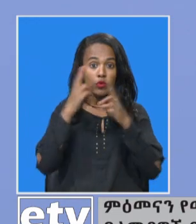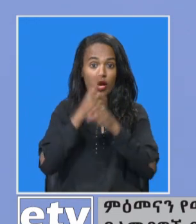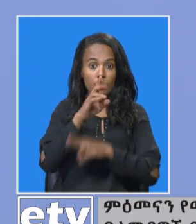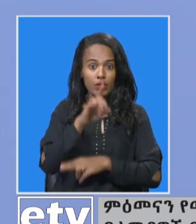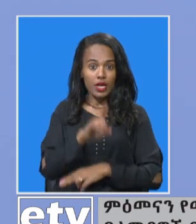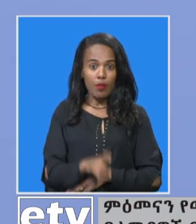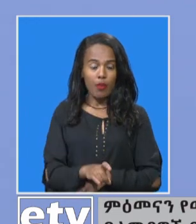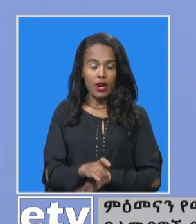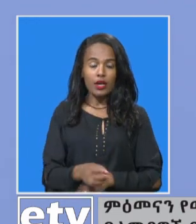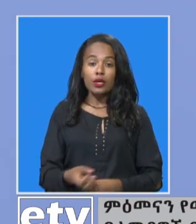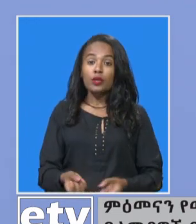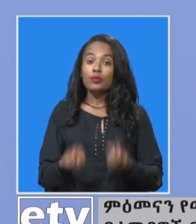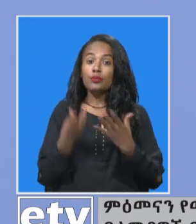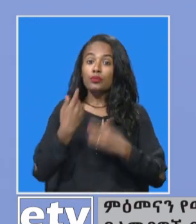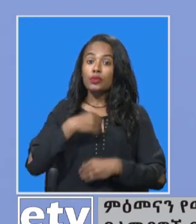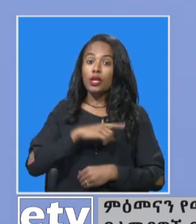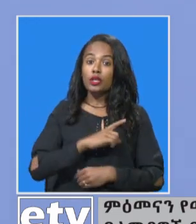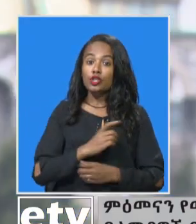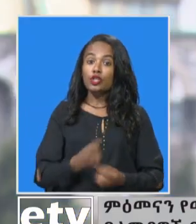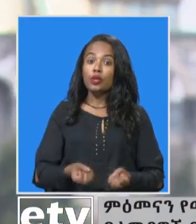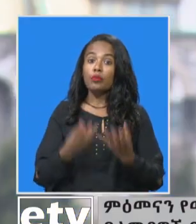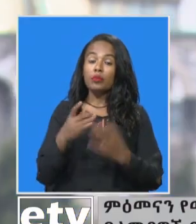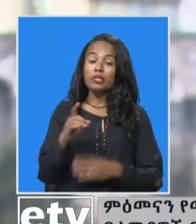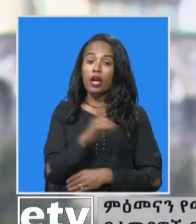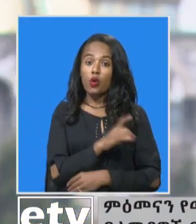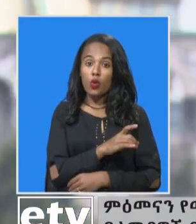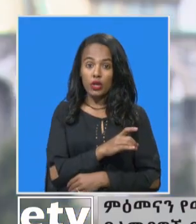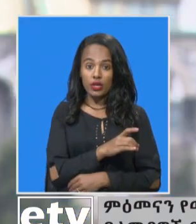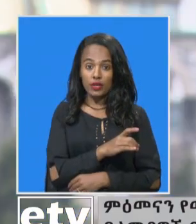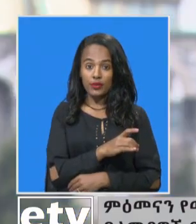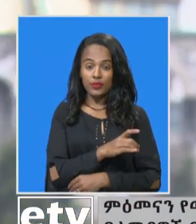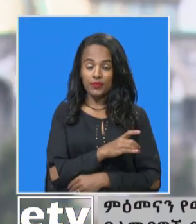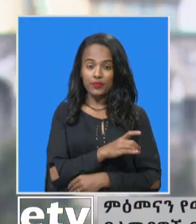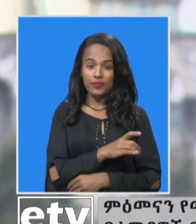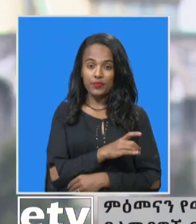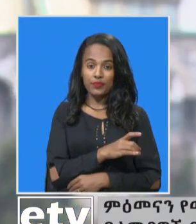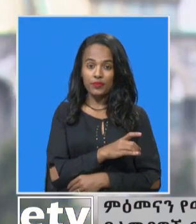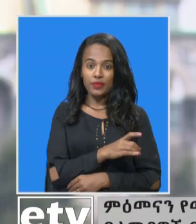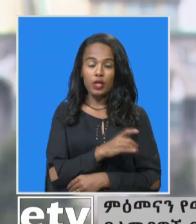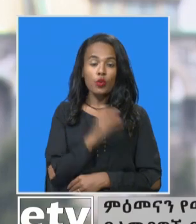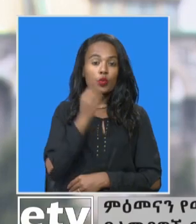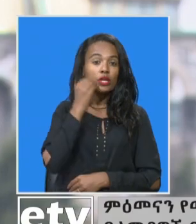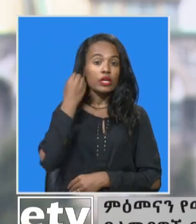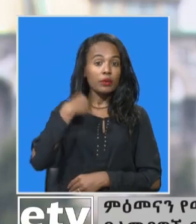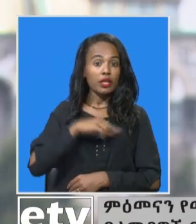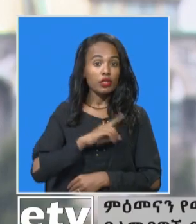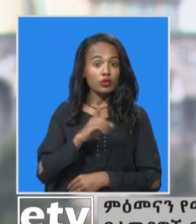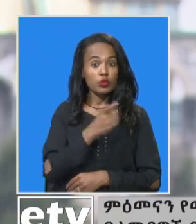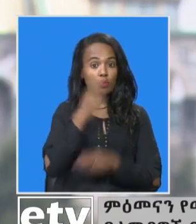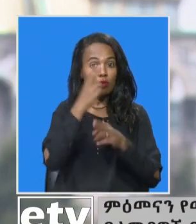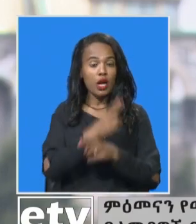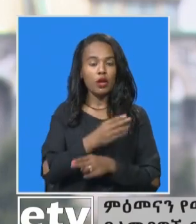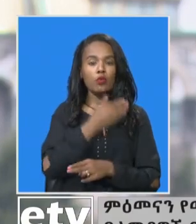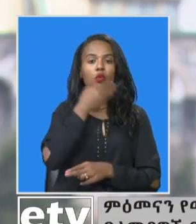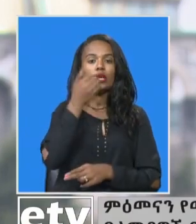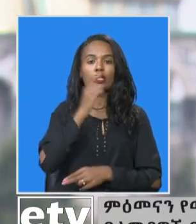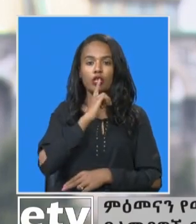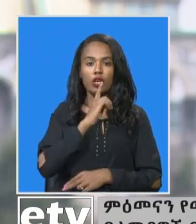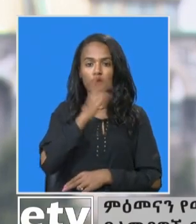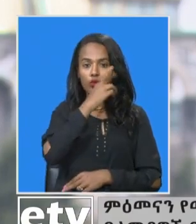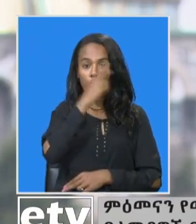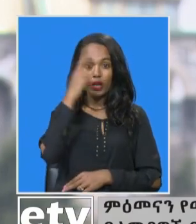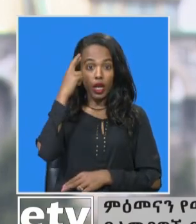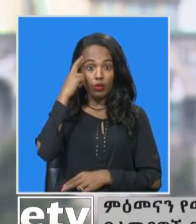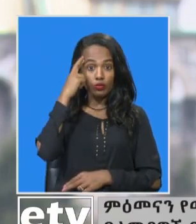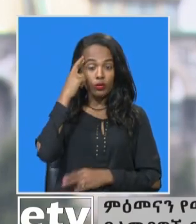ይገባል እላለሁኝ። ብዛታችን የሚበዛ ከሆነ ይልቁንም ወደየቤታችንም ሆነ ብናከብረው የተሻለ ነው የሚሆነው።